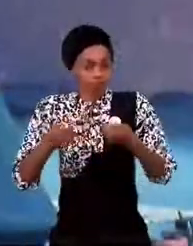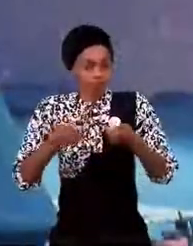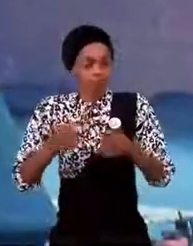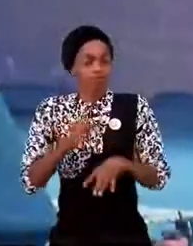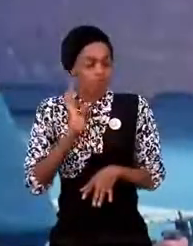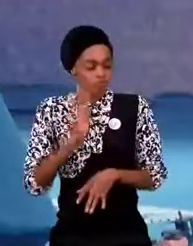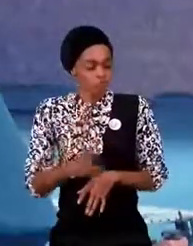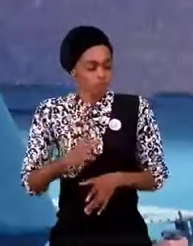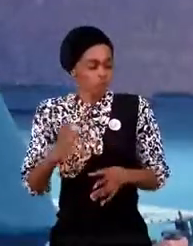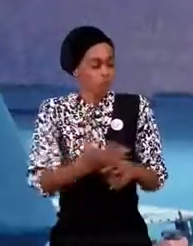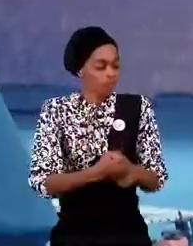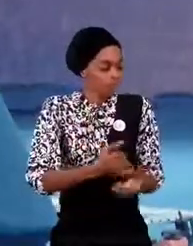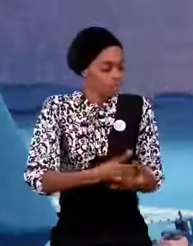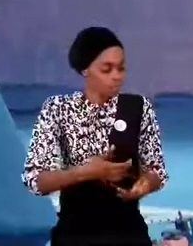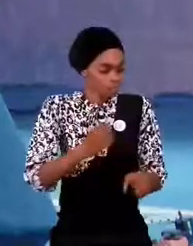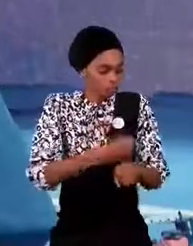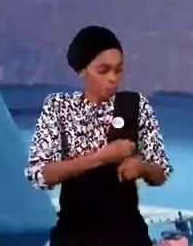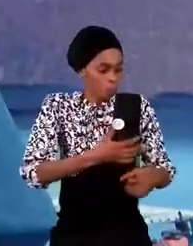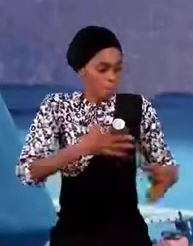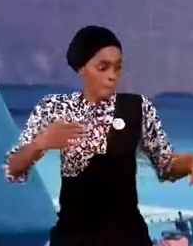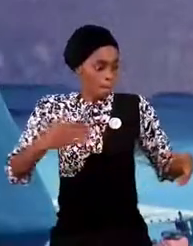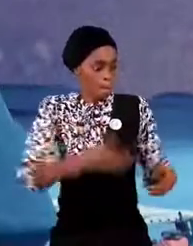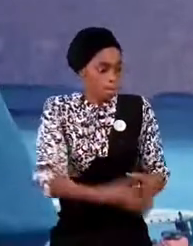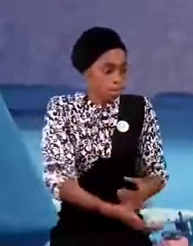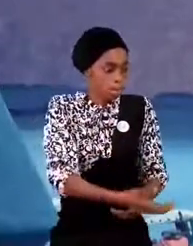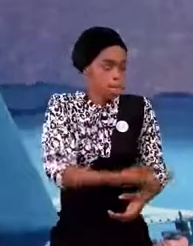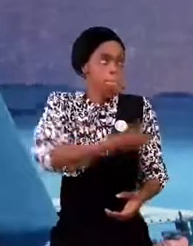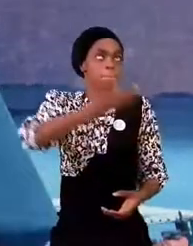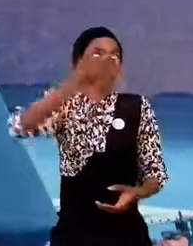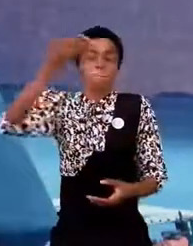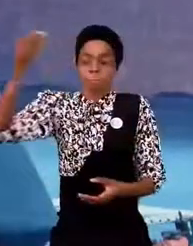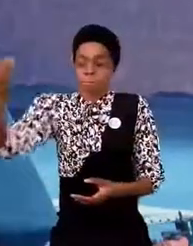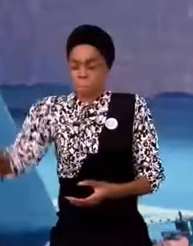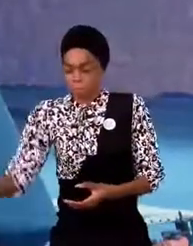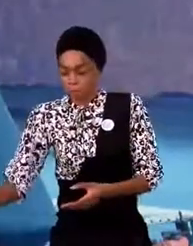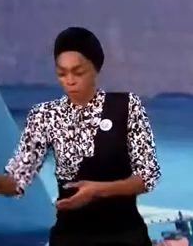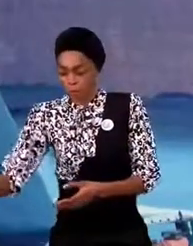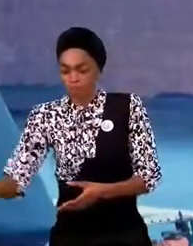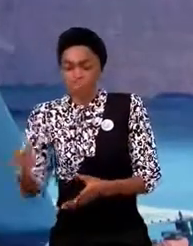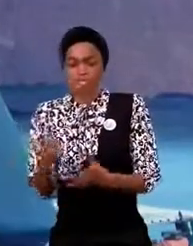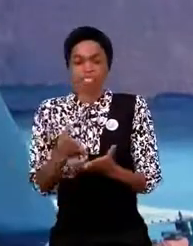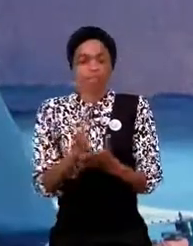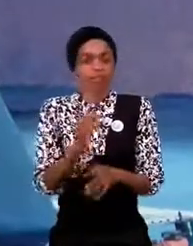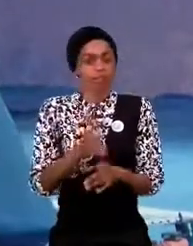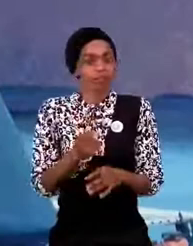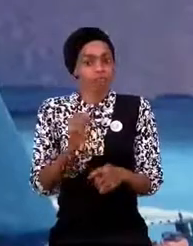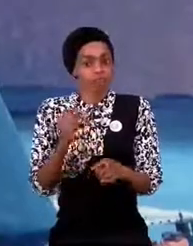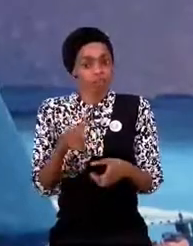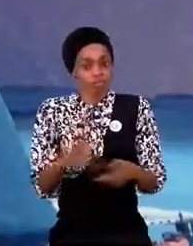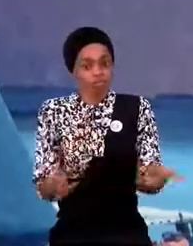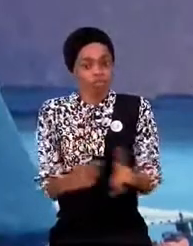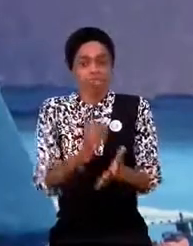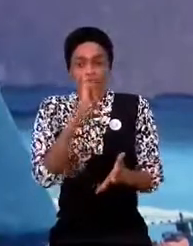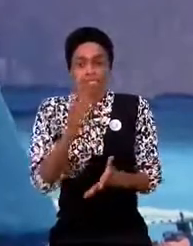faut déposer ça. Ça, c'est comme ça la puissance de Dieu est. Ce que l'homme ne peut pas soulever, ce que